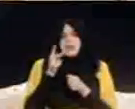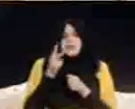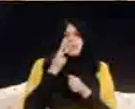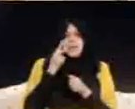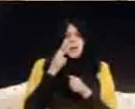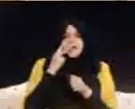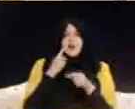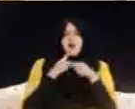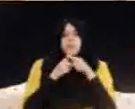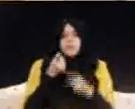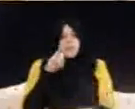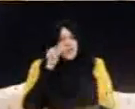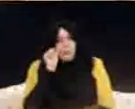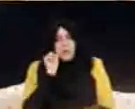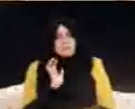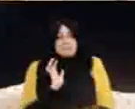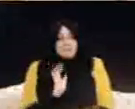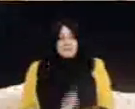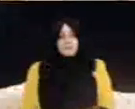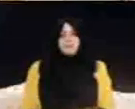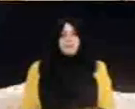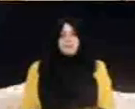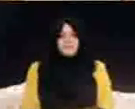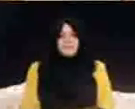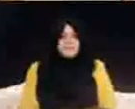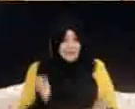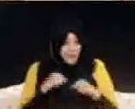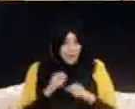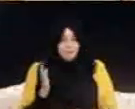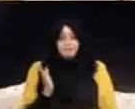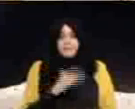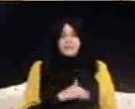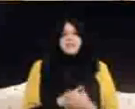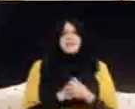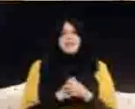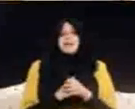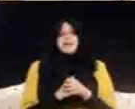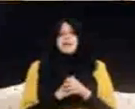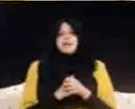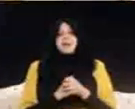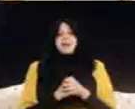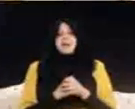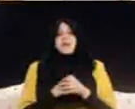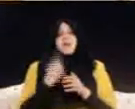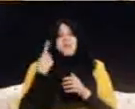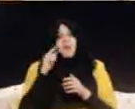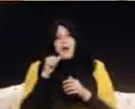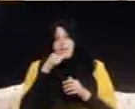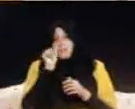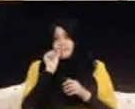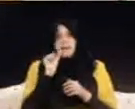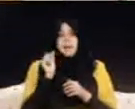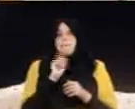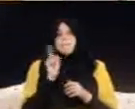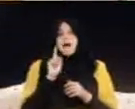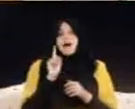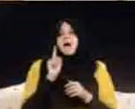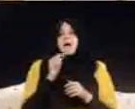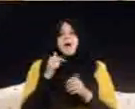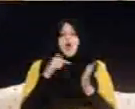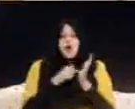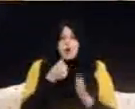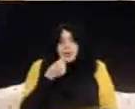من التدخين، ومن الشمة، تفاهمنا؟ نروح بالنسبة للحكم الشرعي، الشمة هذه ليست من نواقض